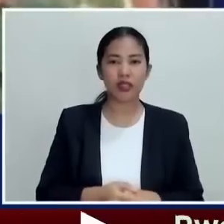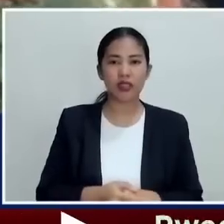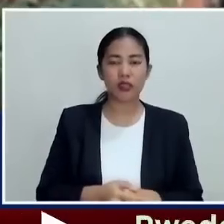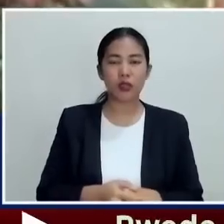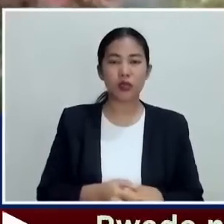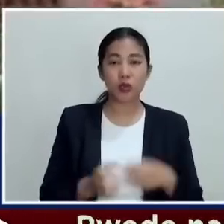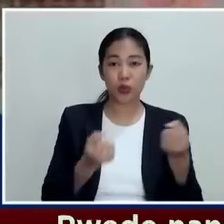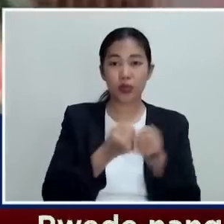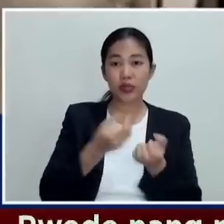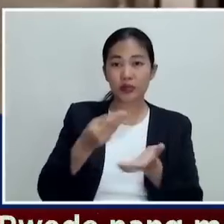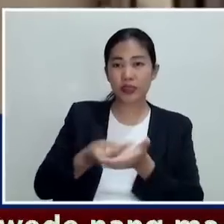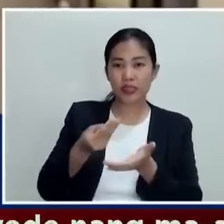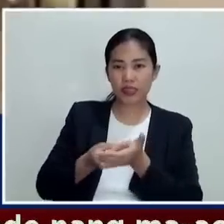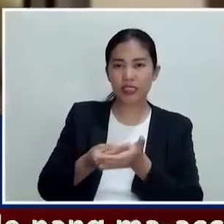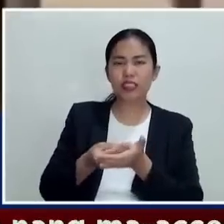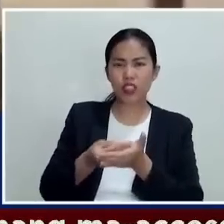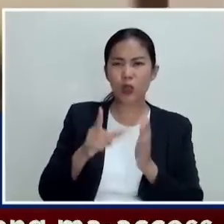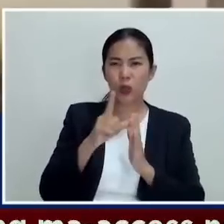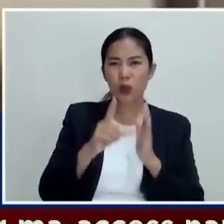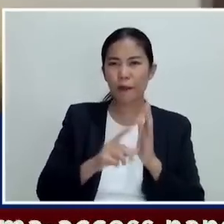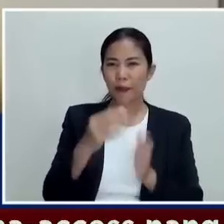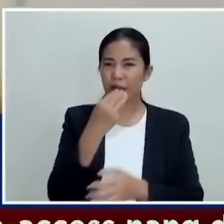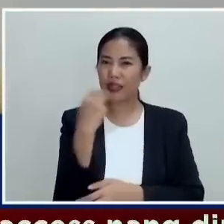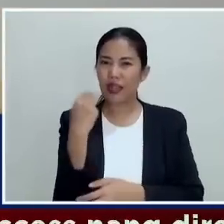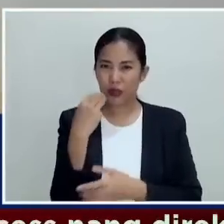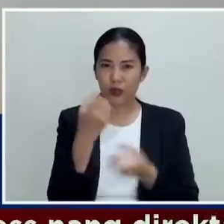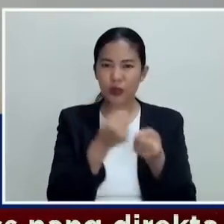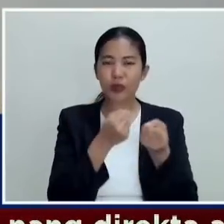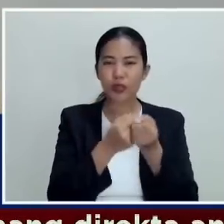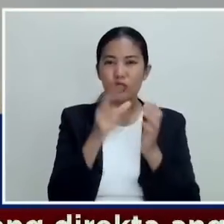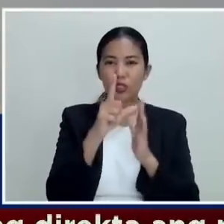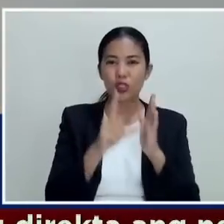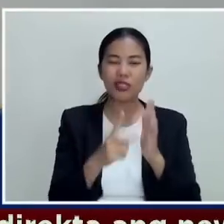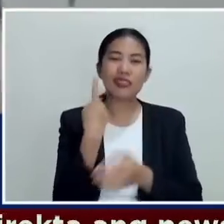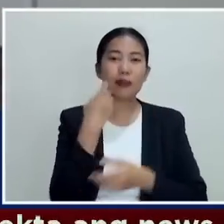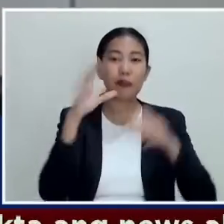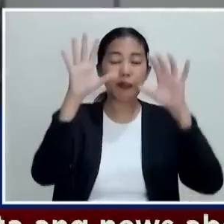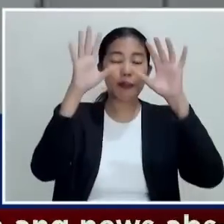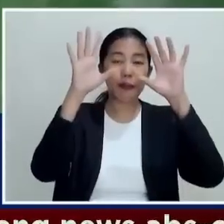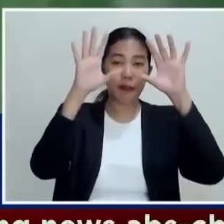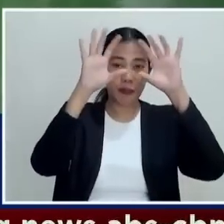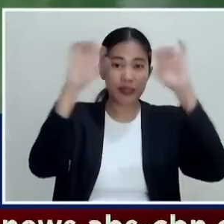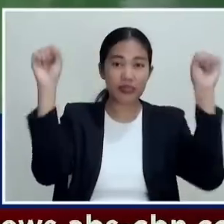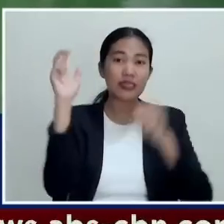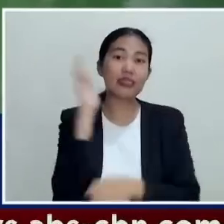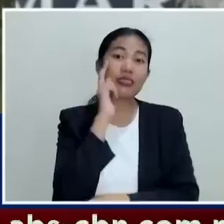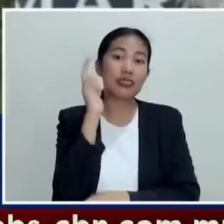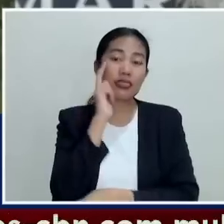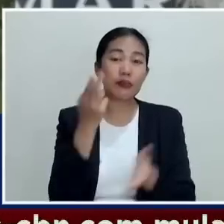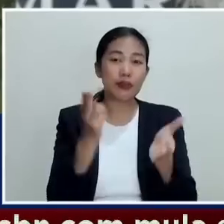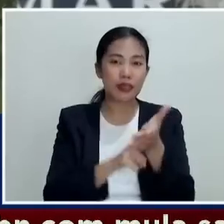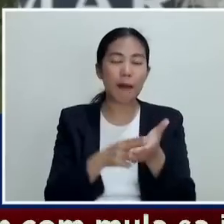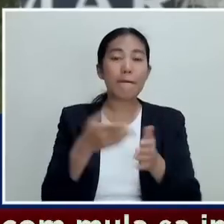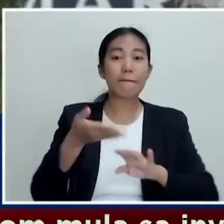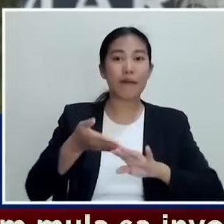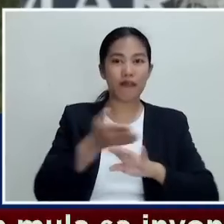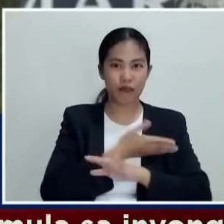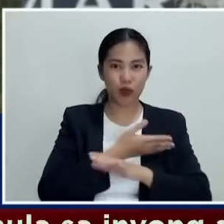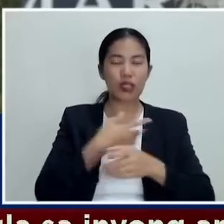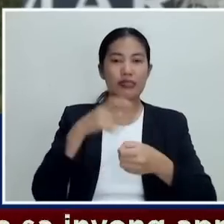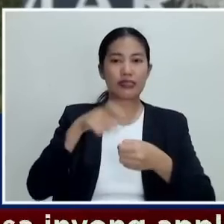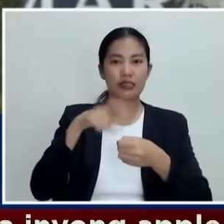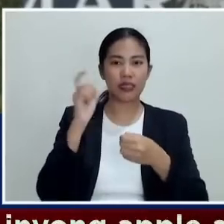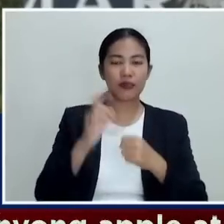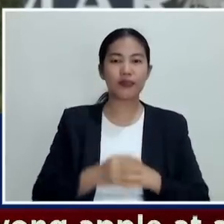Marawi Compensation Law na pinirmahan ni Pangulong Rodrigo Duterte bago bumaba sa pwesto. Nitong Enero, nagtalaga na